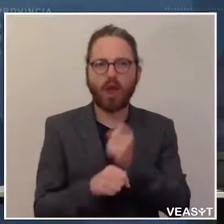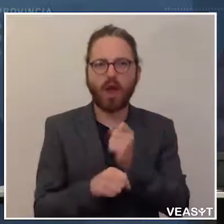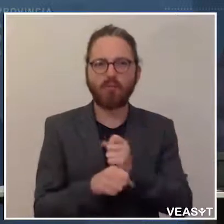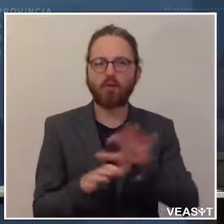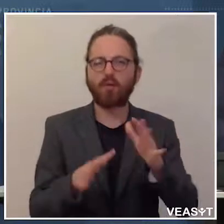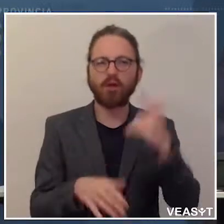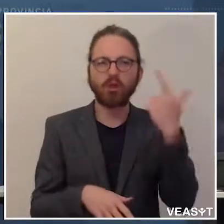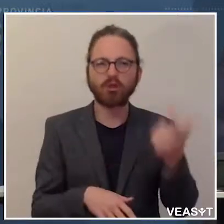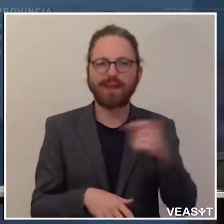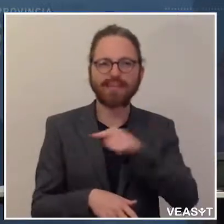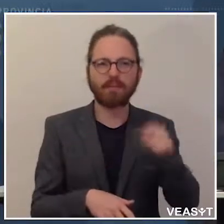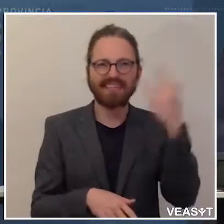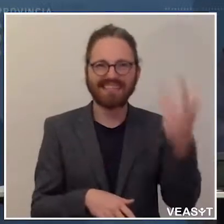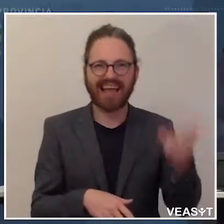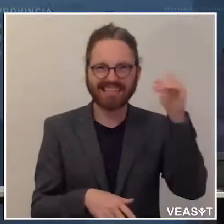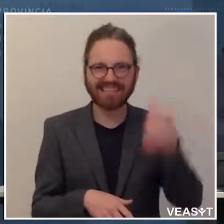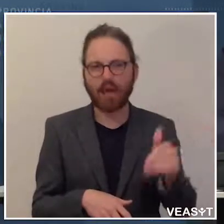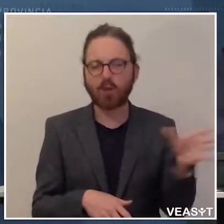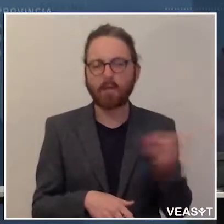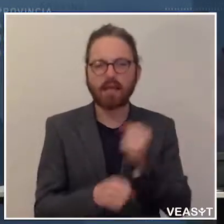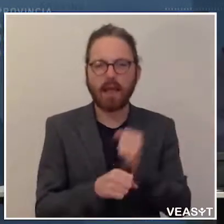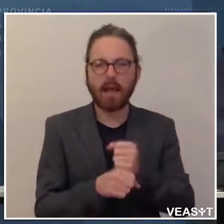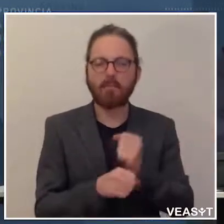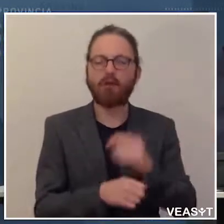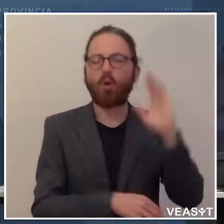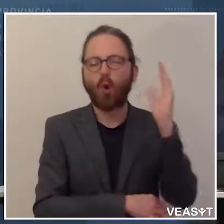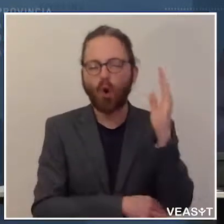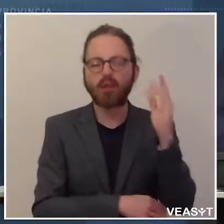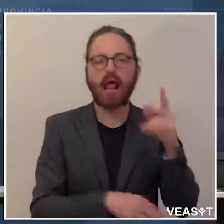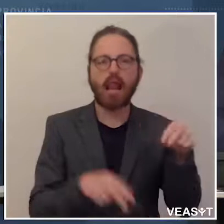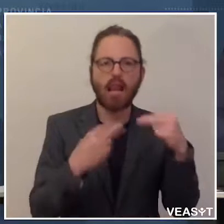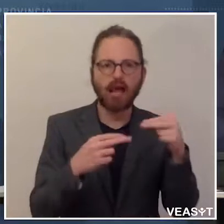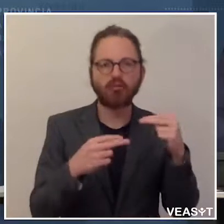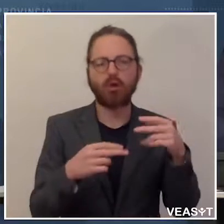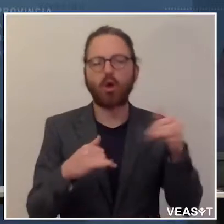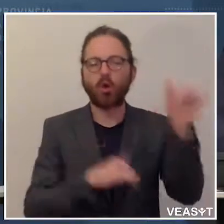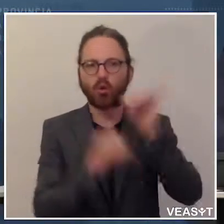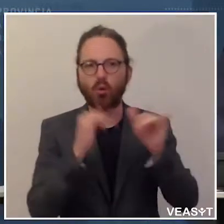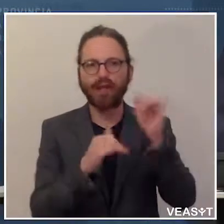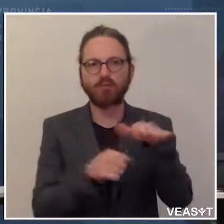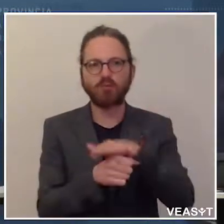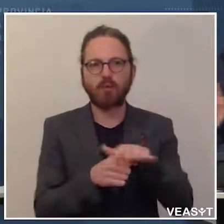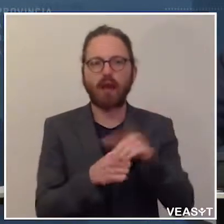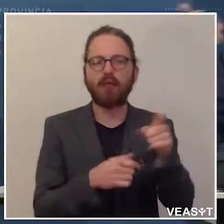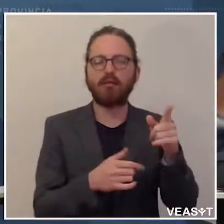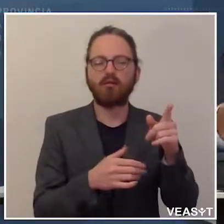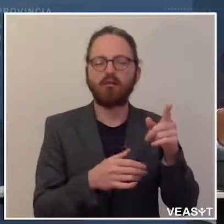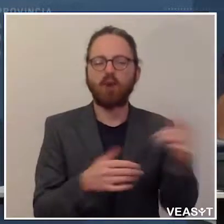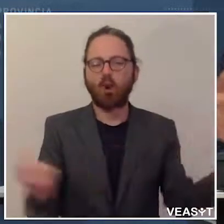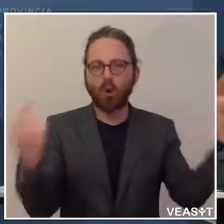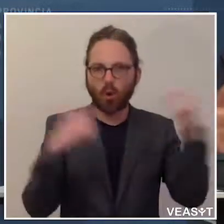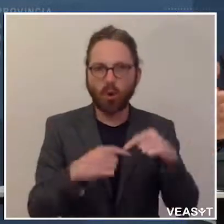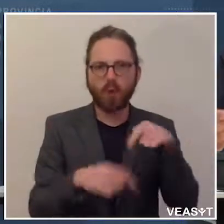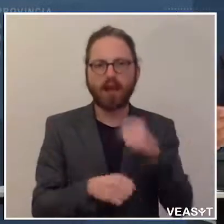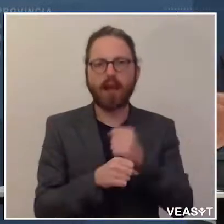transita smith tenga sono metri dell'area turismo sperati e rais